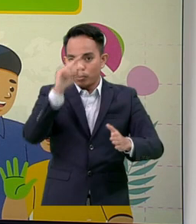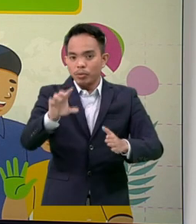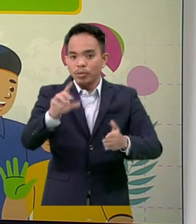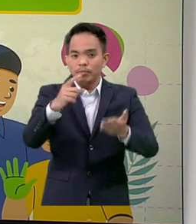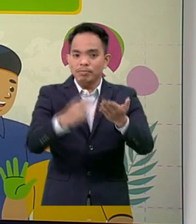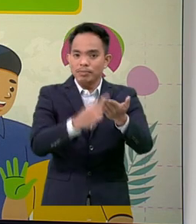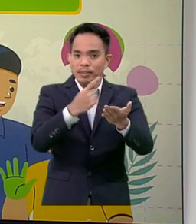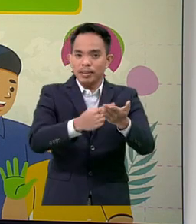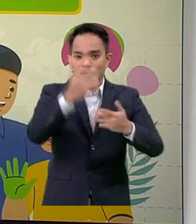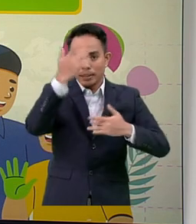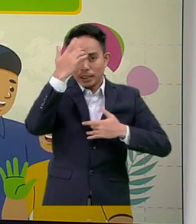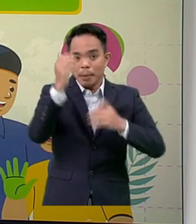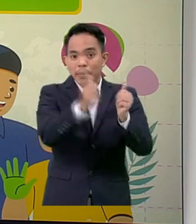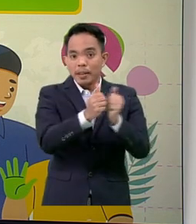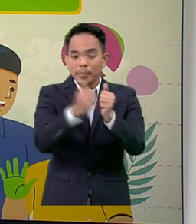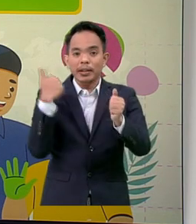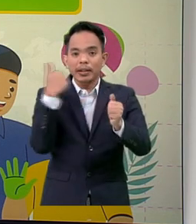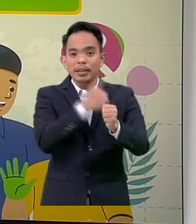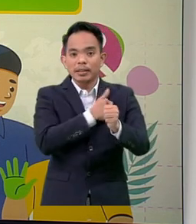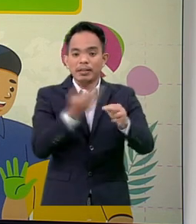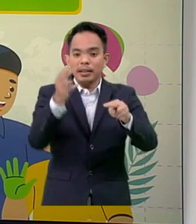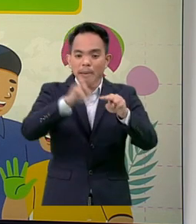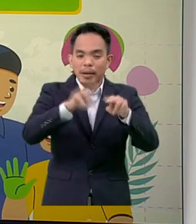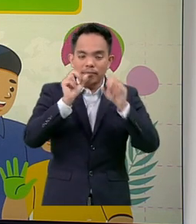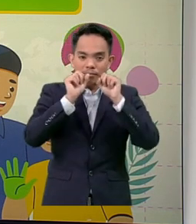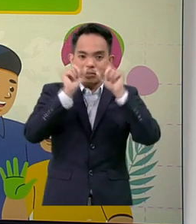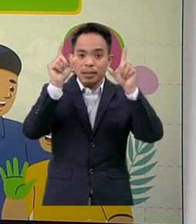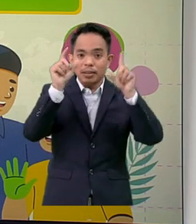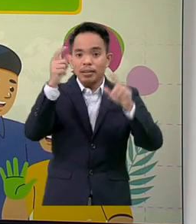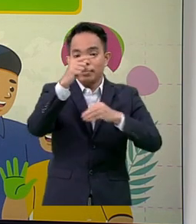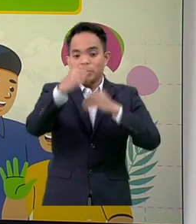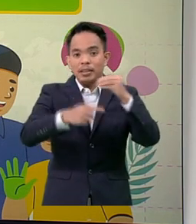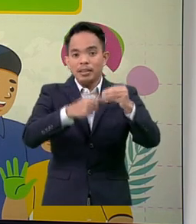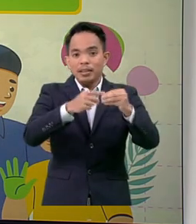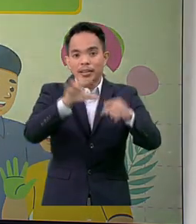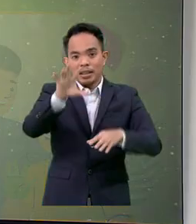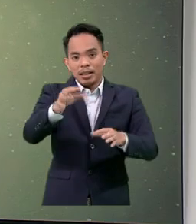Apapun, bersama-sama kita meningkatkan kesedaran mengenai penyakit jarang jumpa ini.